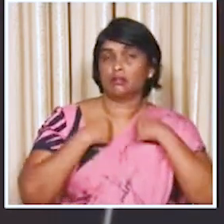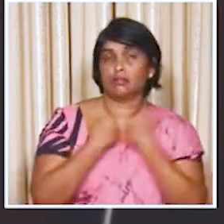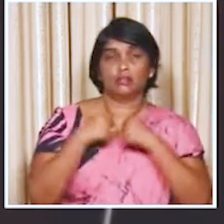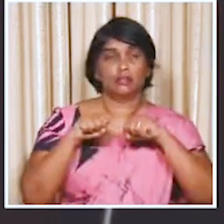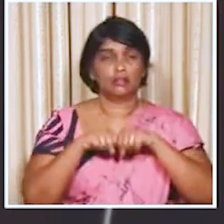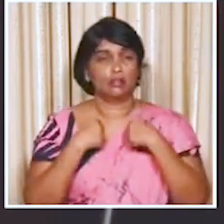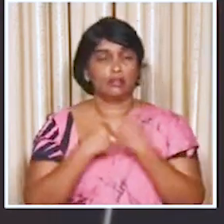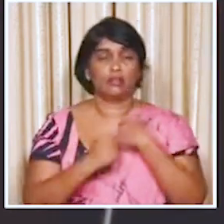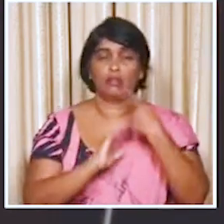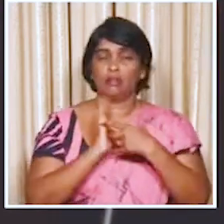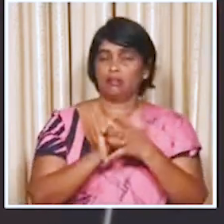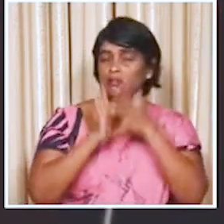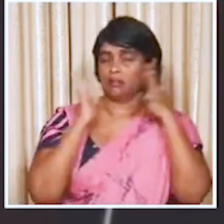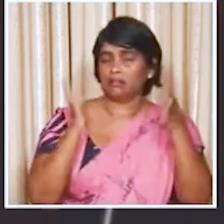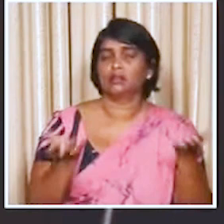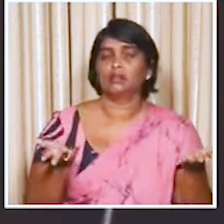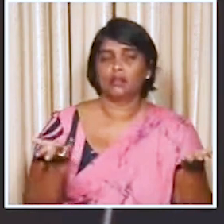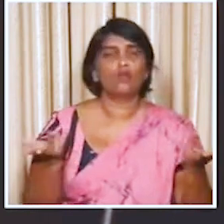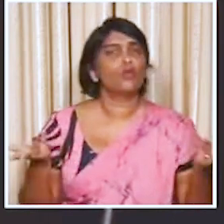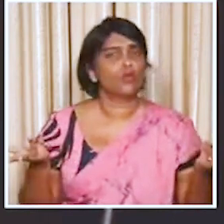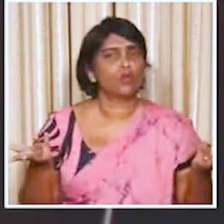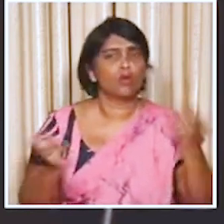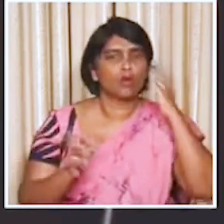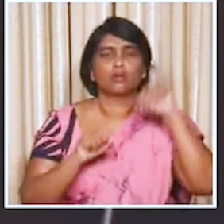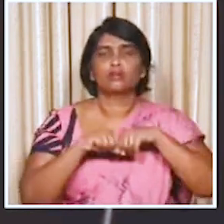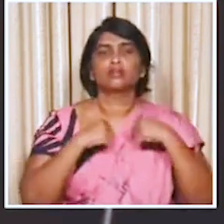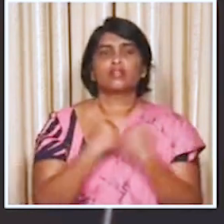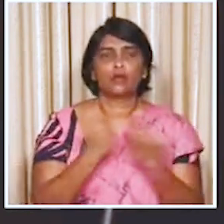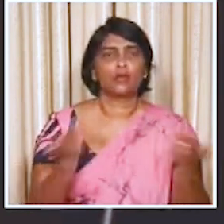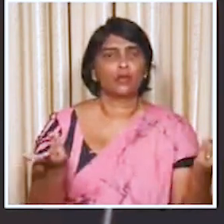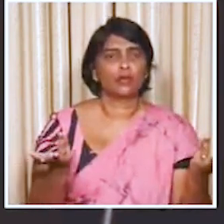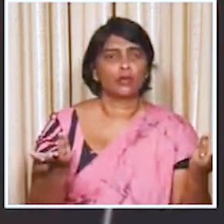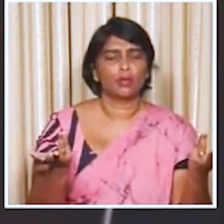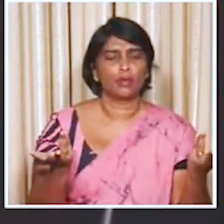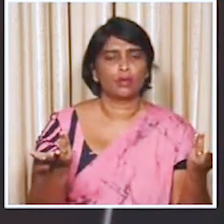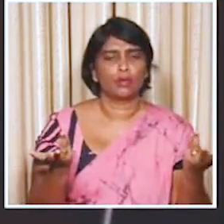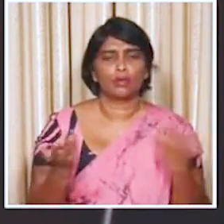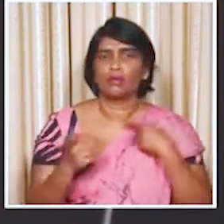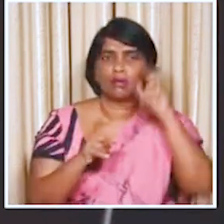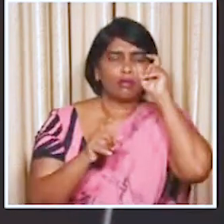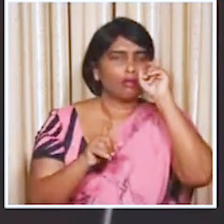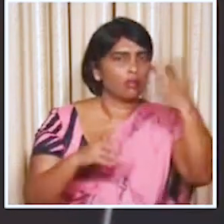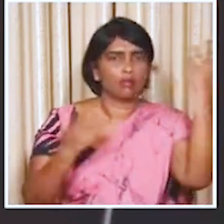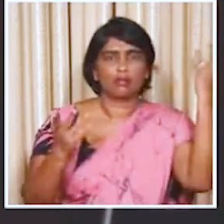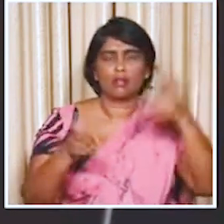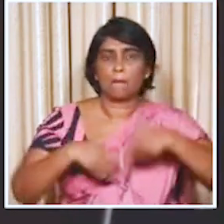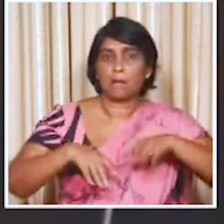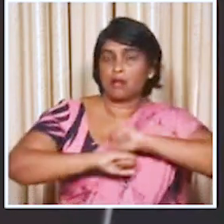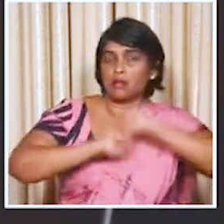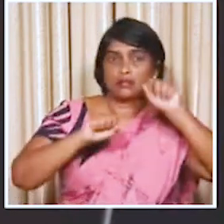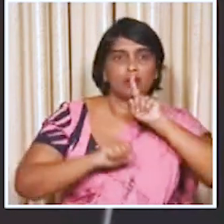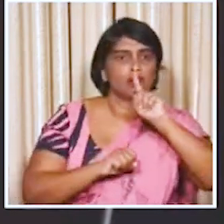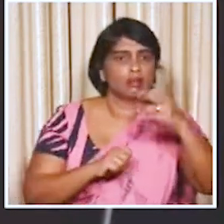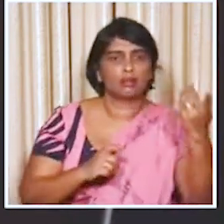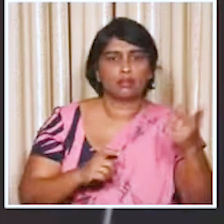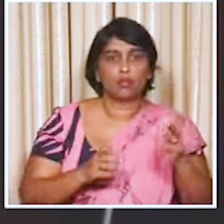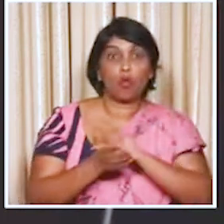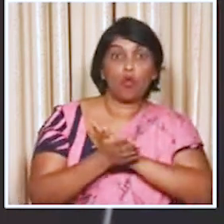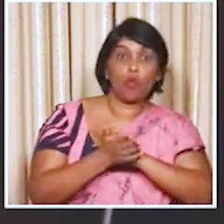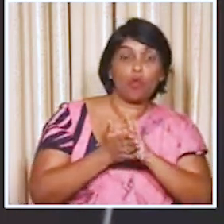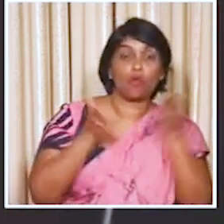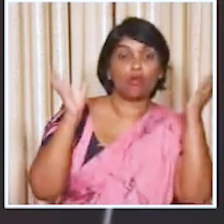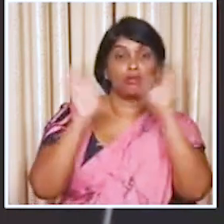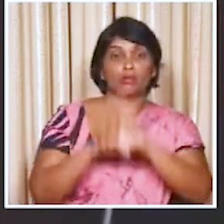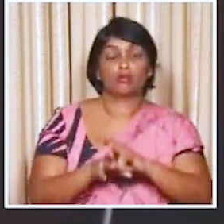innwa me rata ona tara. Ko me kanta sangvidana tika. Mama dakkena kisi kenek parada bahinawa. Hebei hotel gane